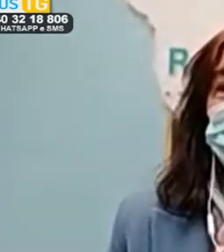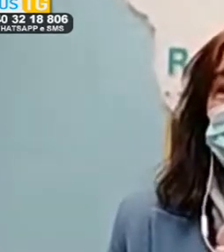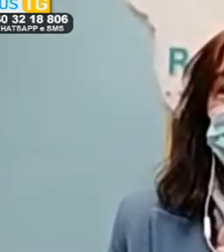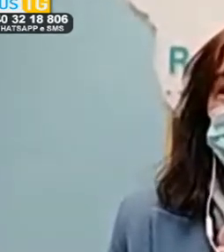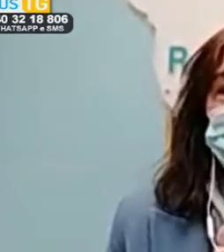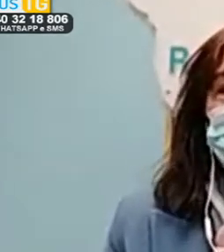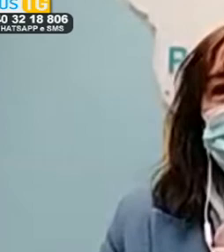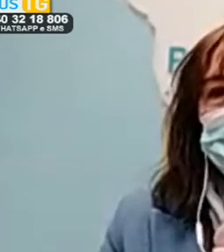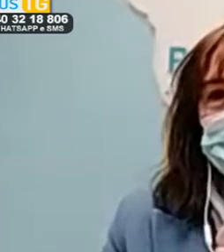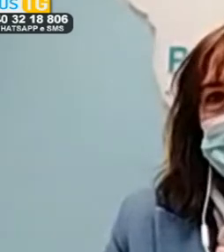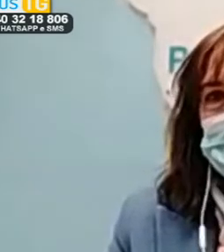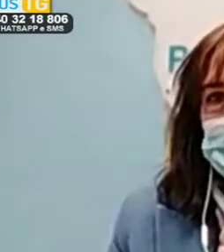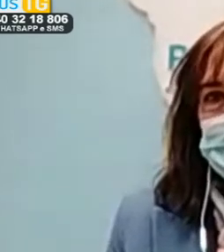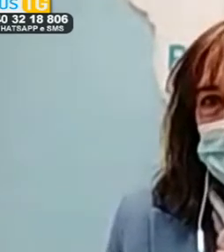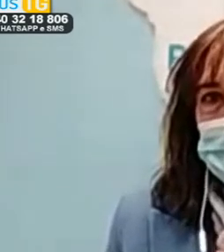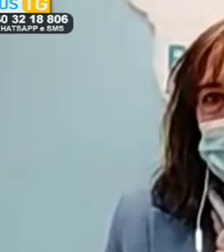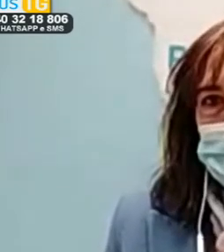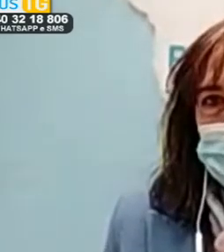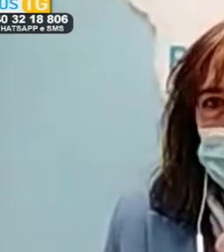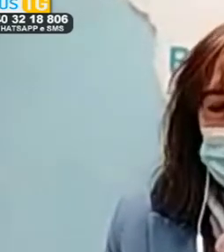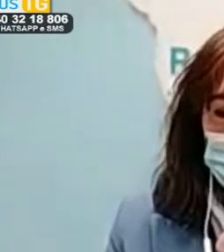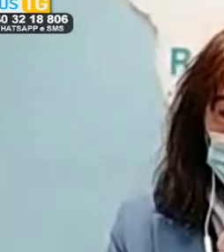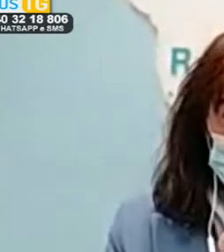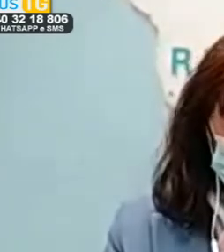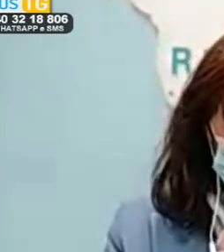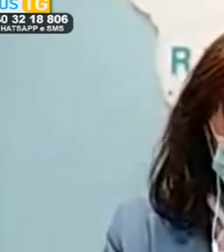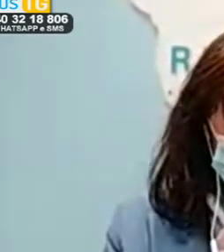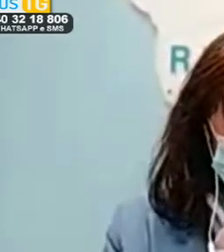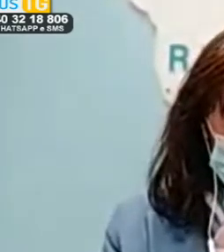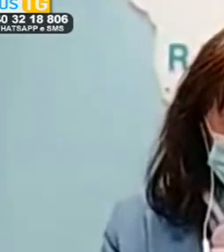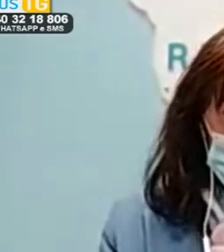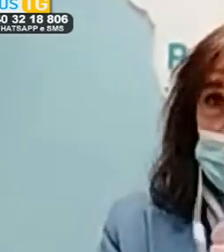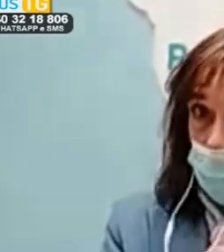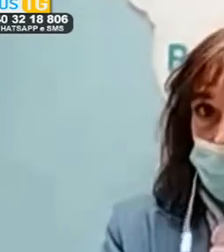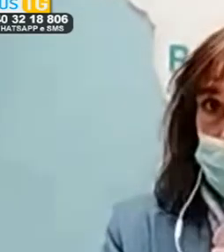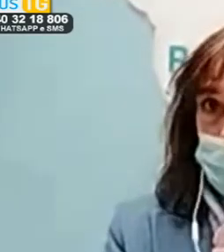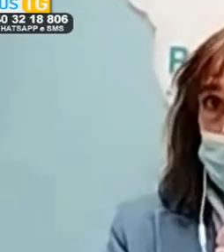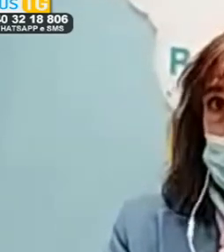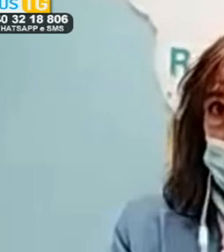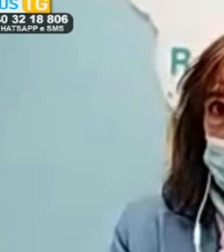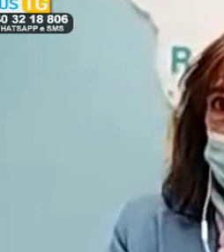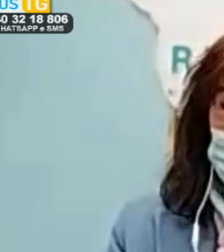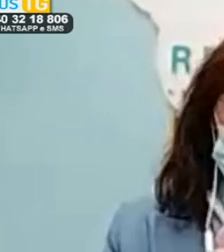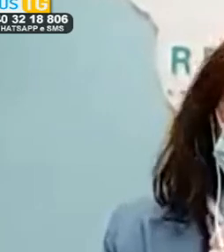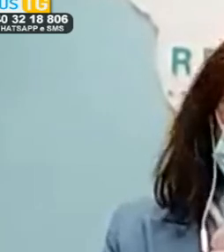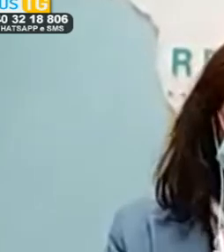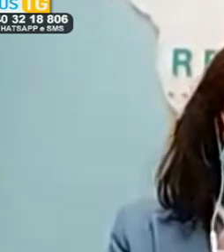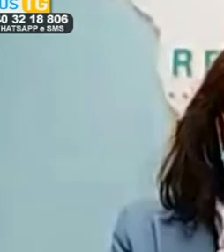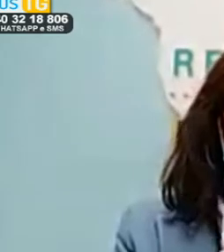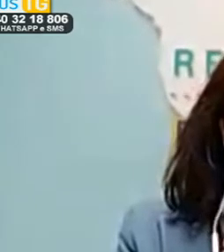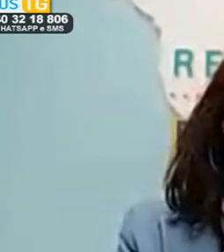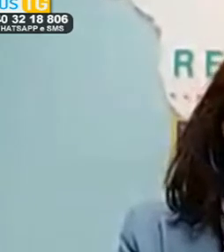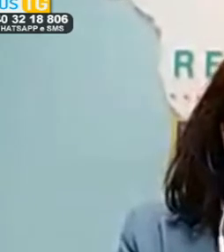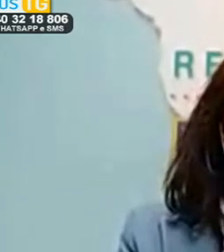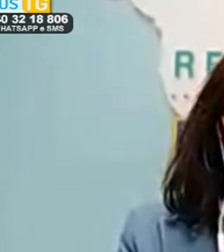Chiaramente la platea vaccinale è molto ampia, attualmente sono stati fatti ad oggi, proprio a pochi minuti